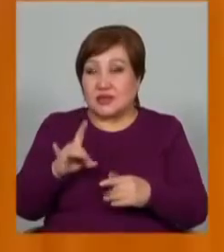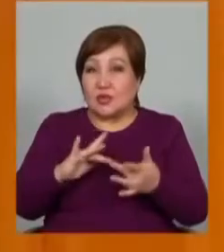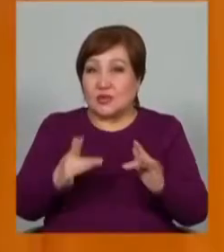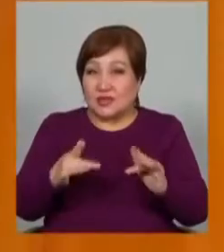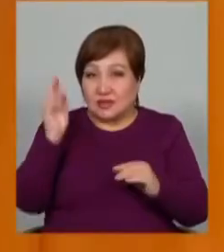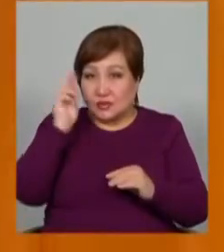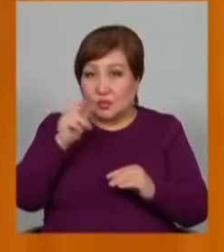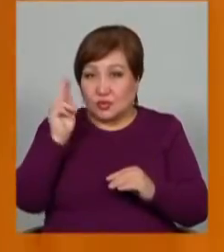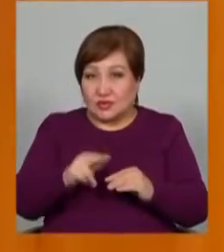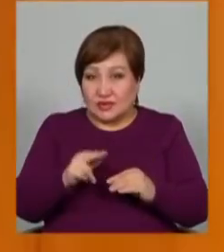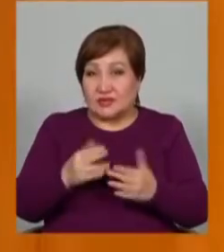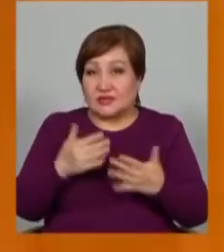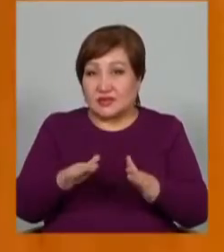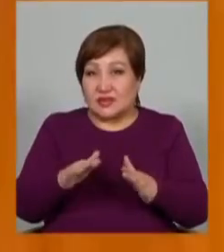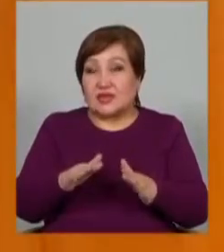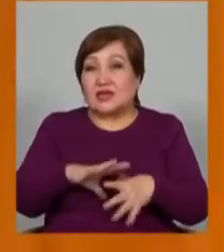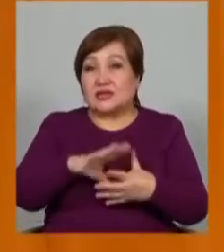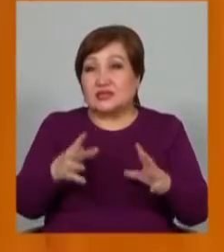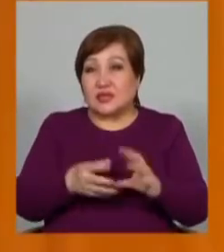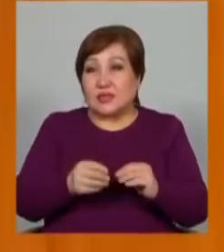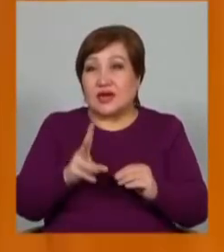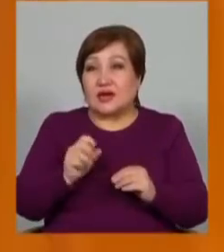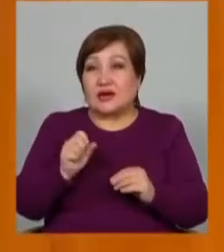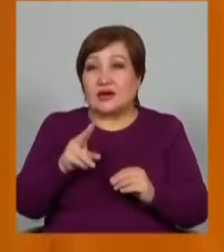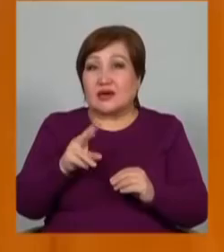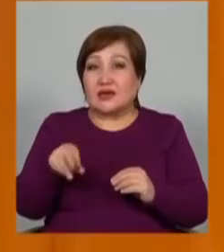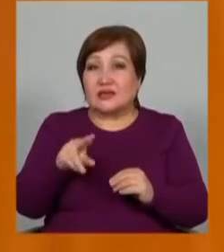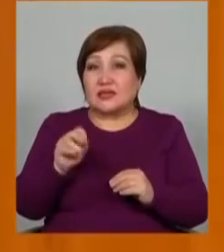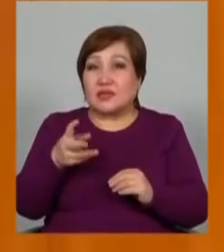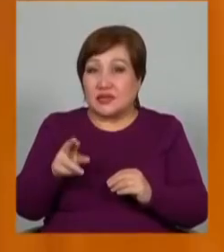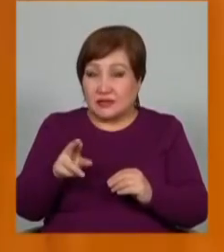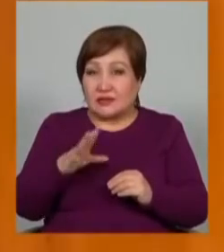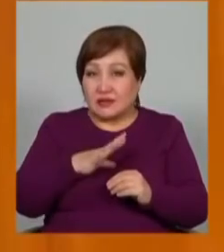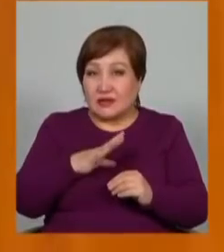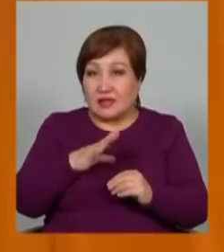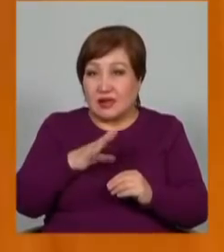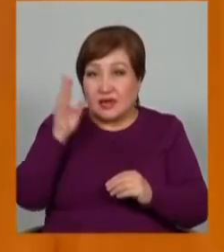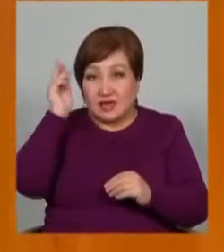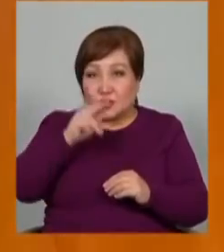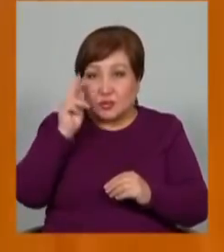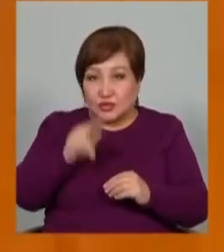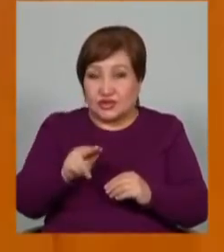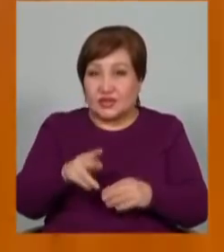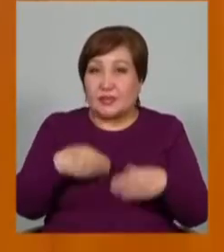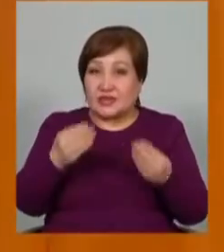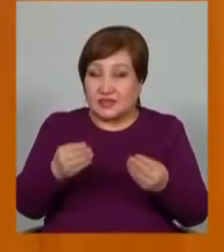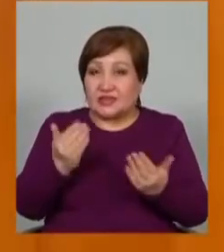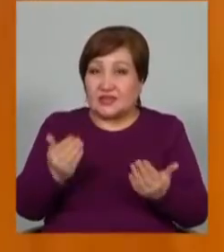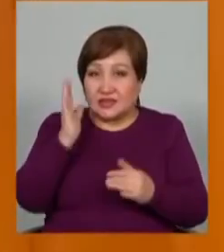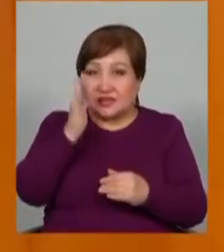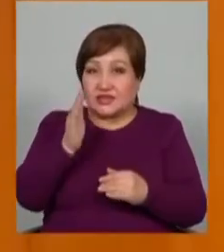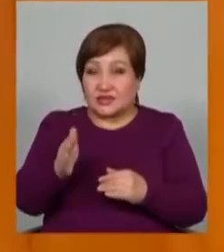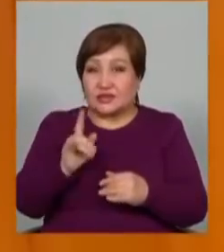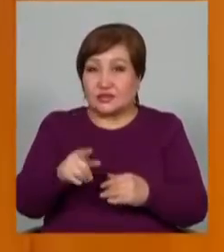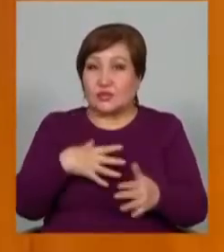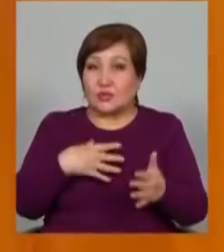Бұл университеттерге жалпы академиялық екінің берілді, және келешекте сол өзінің